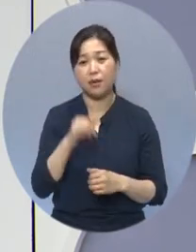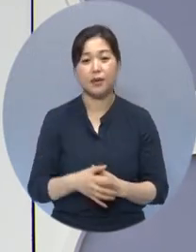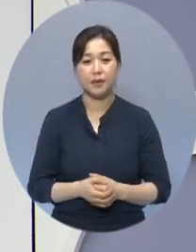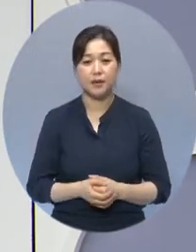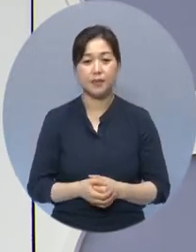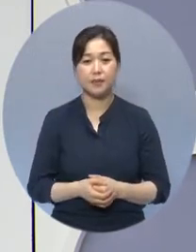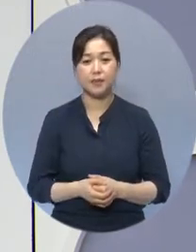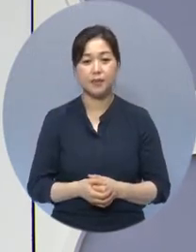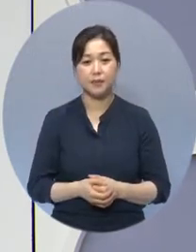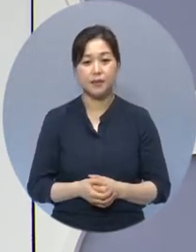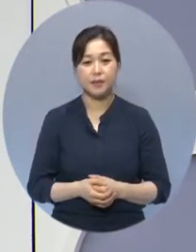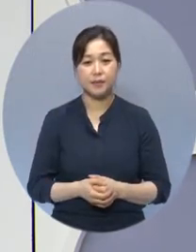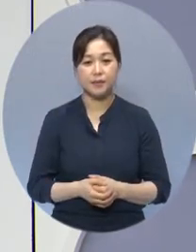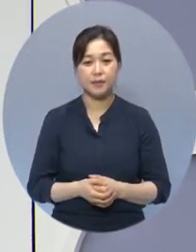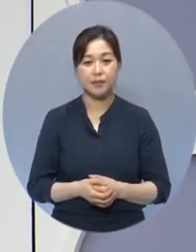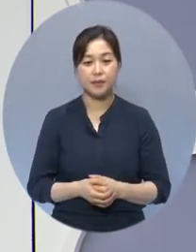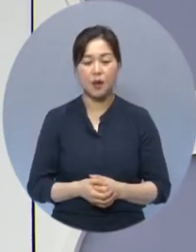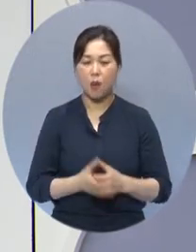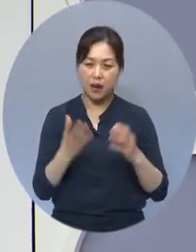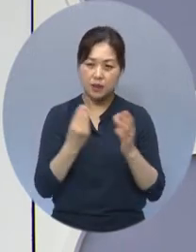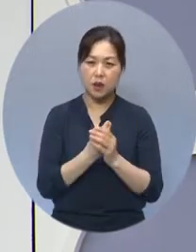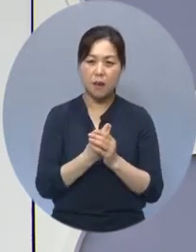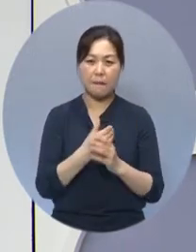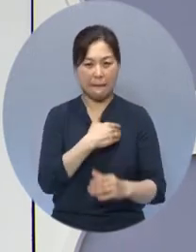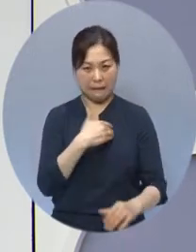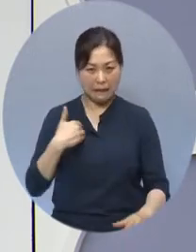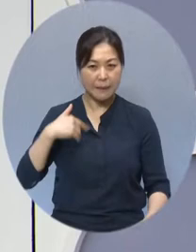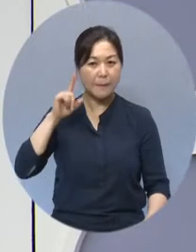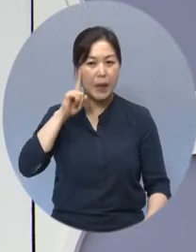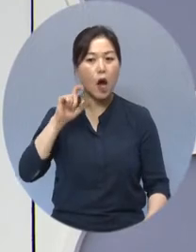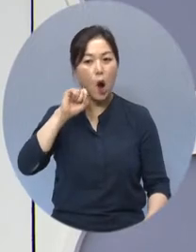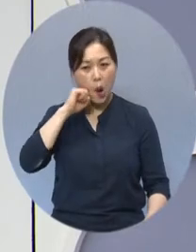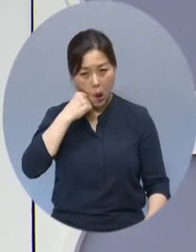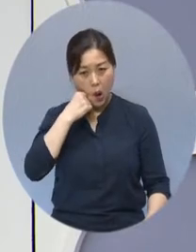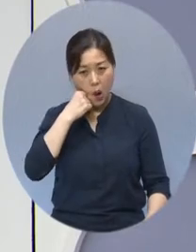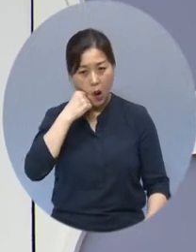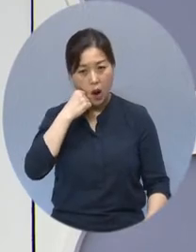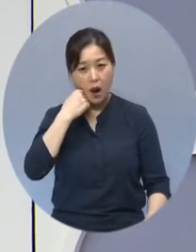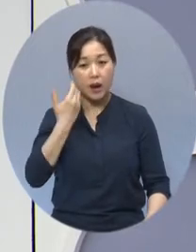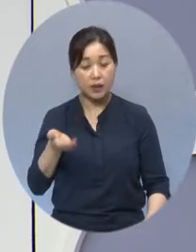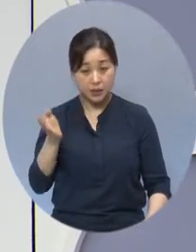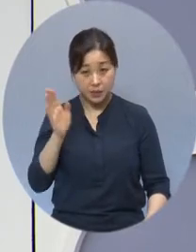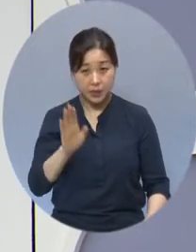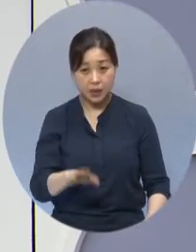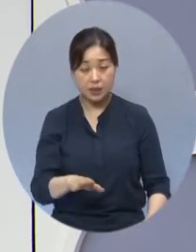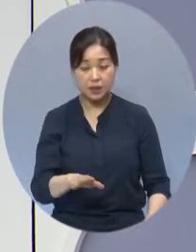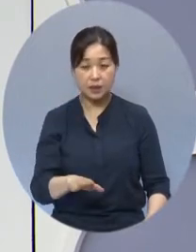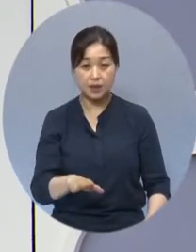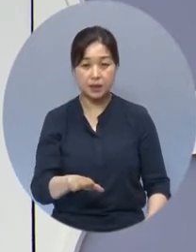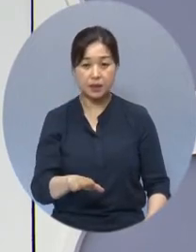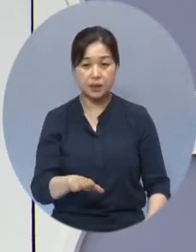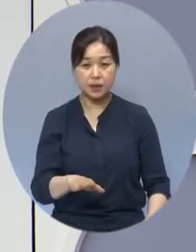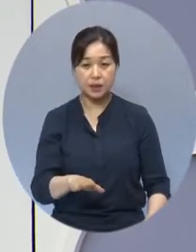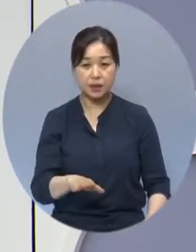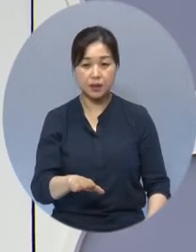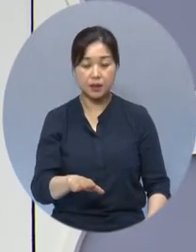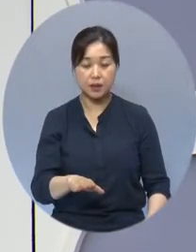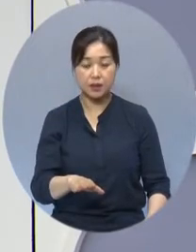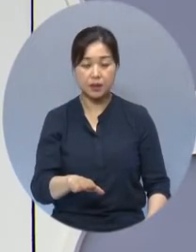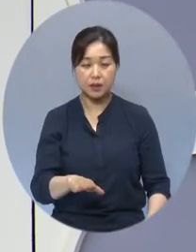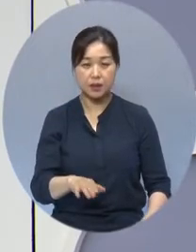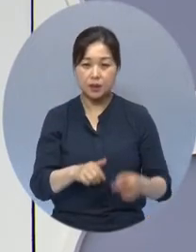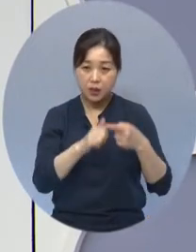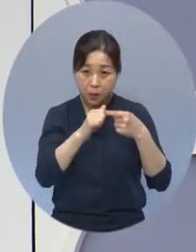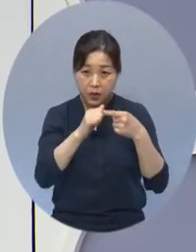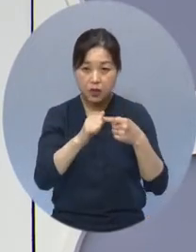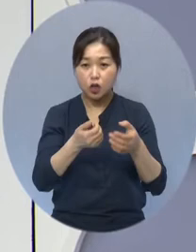네. 그런 부분은 뭐 완전히 만족은 못하지만 그래도 최우선 과제로 우리가 해야 될